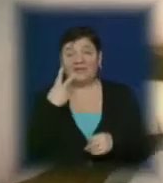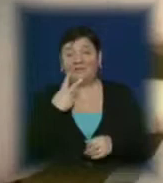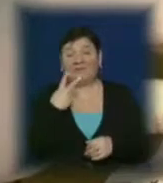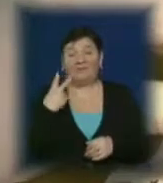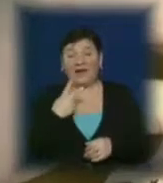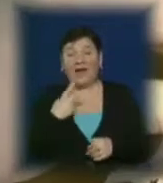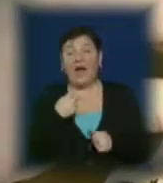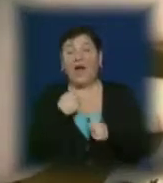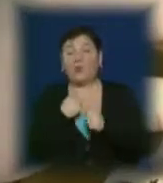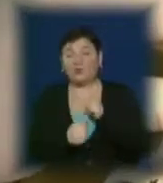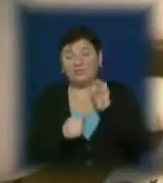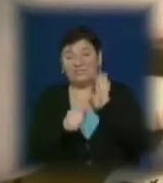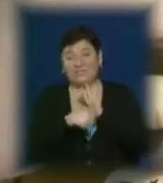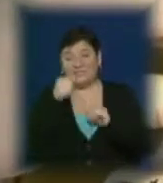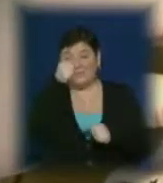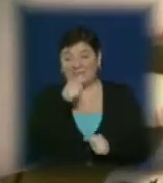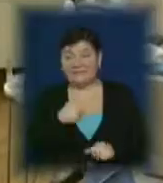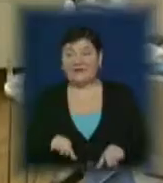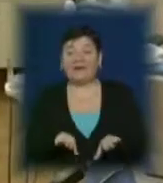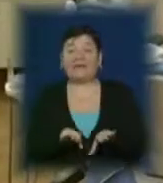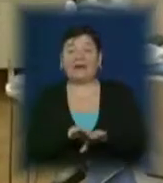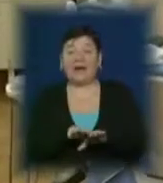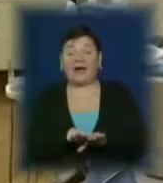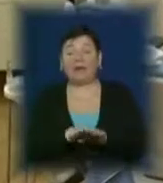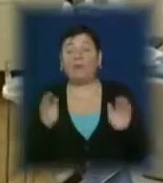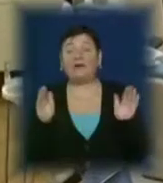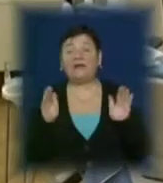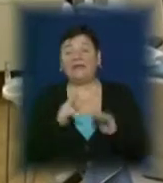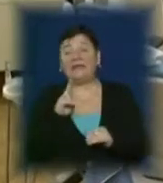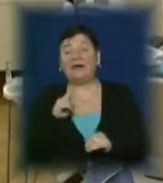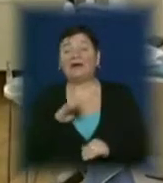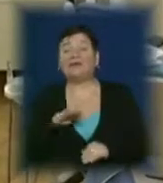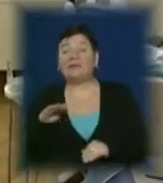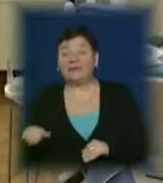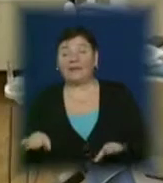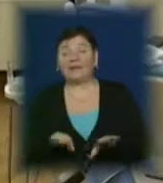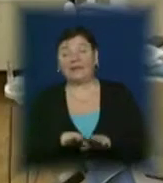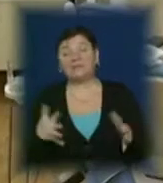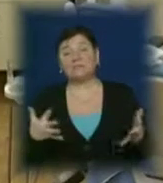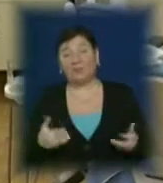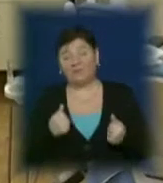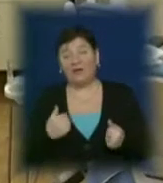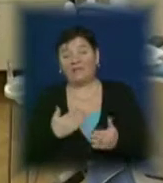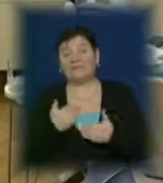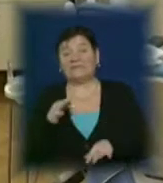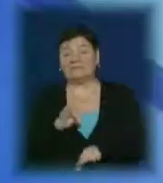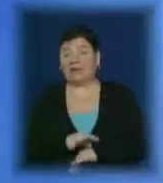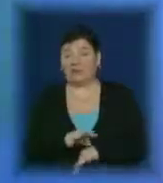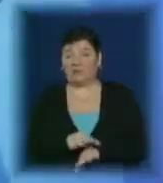а кожні півроку. Така проста профілактика допоможе вберегти як дітей, так і дорослих від стоматологічних